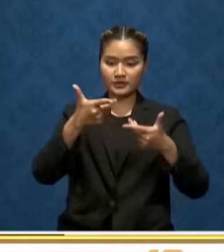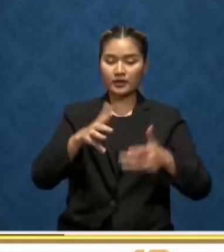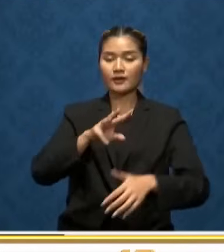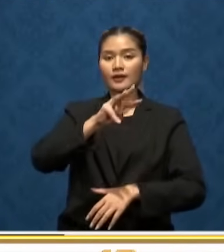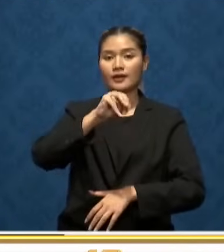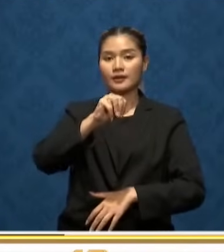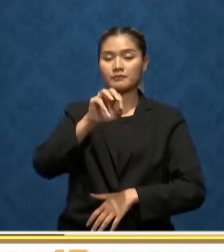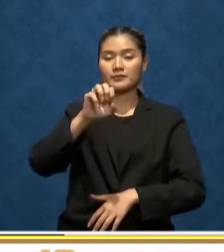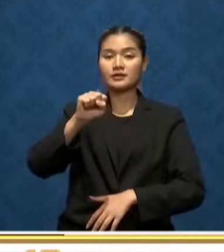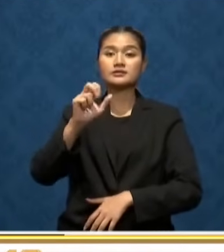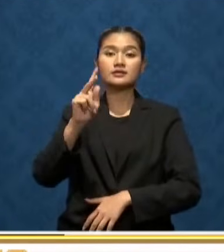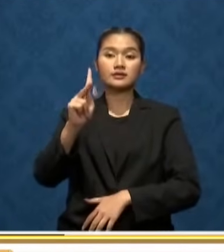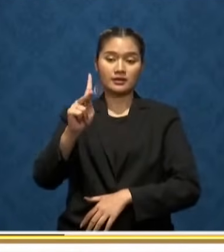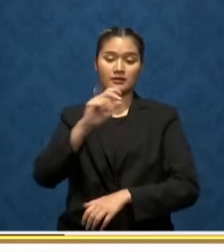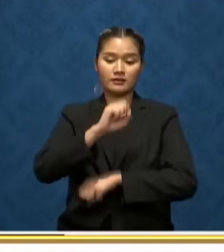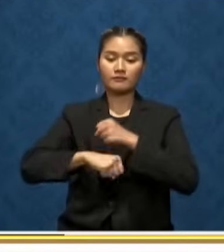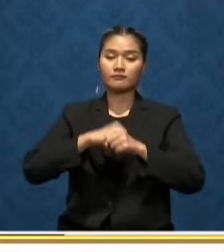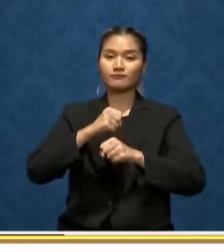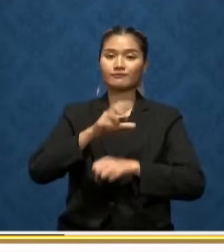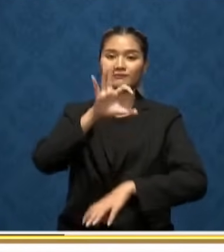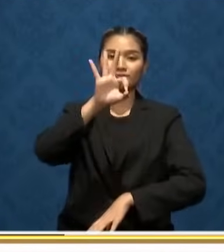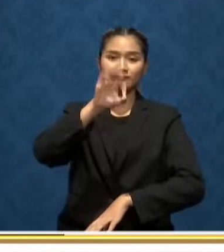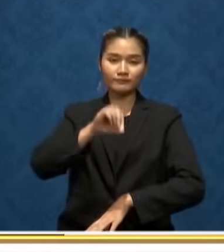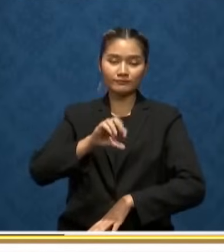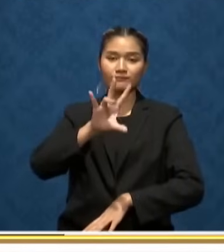NHK มีอายุ97ปี